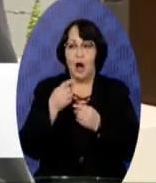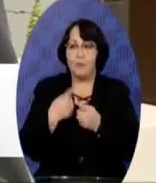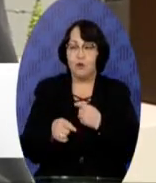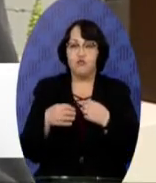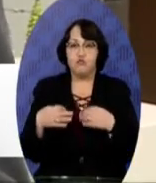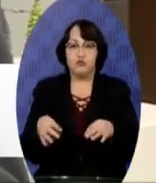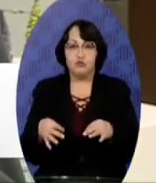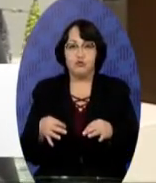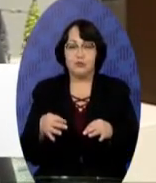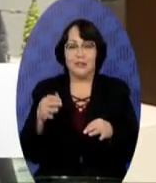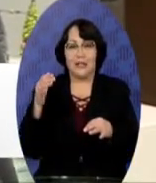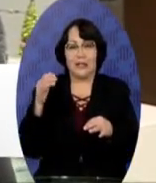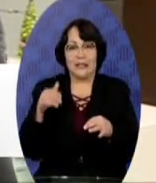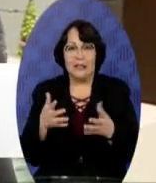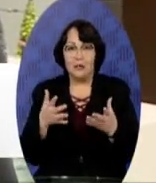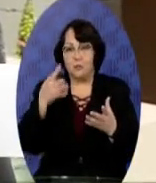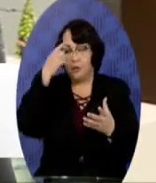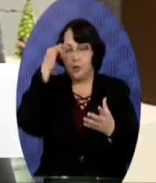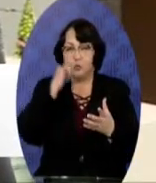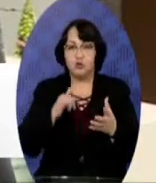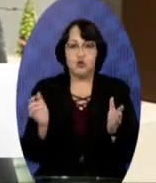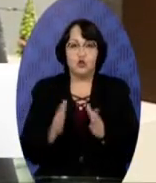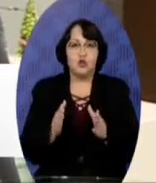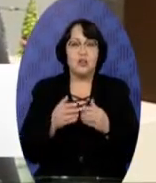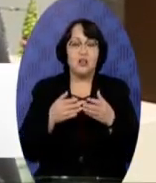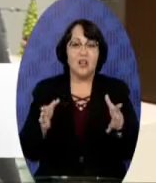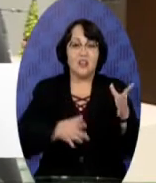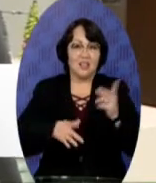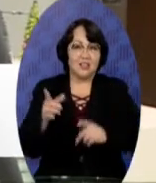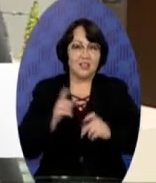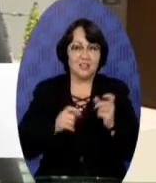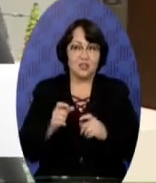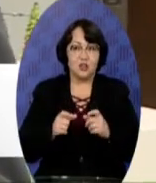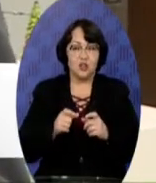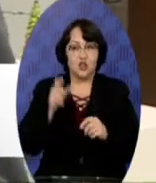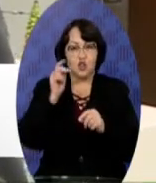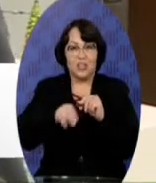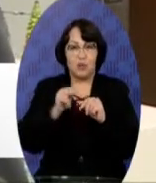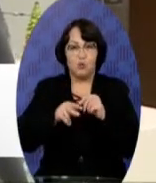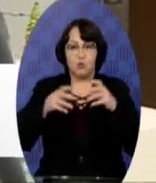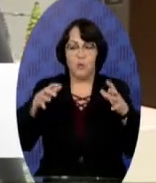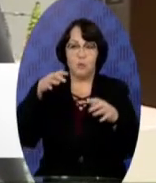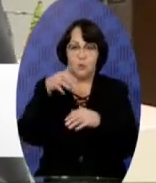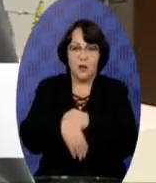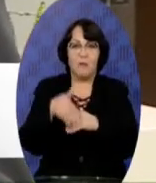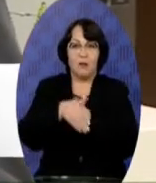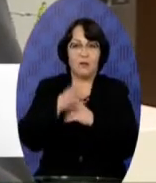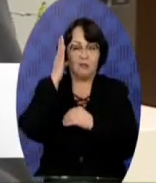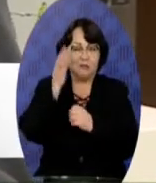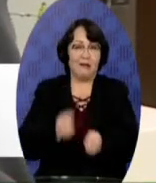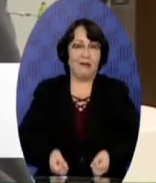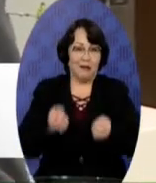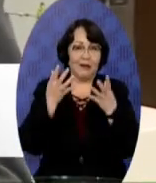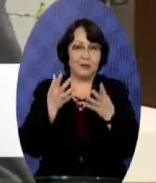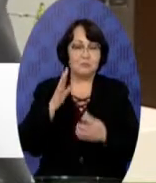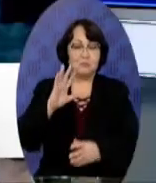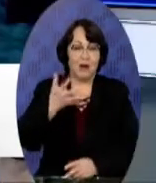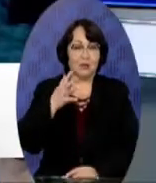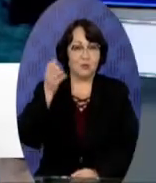байна. Монгол улс шиг жижиг бөгөөд нээлттэй эдийн засгийн хувьд сорилт, хүндрэлүүд тулгарх эрсдэлтэйг санах хэрэгтэй. За